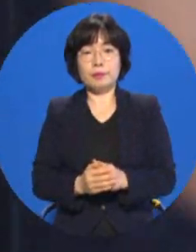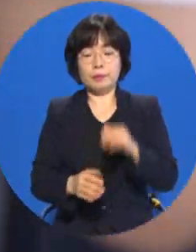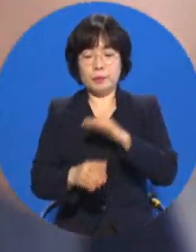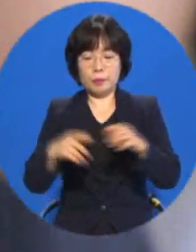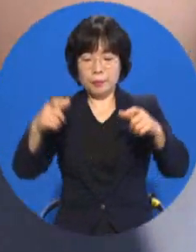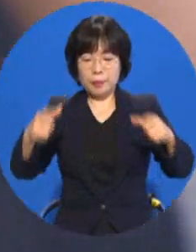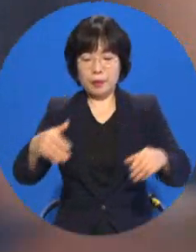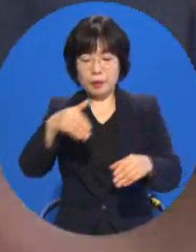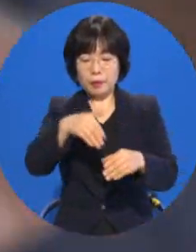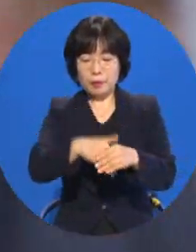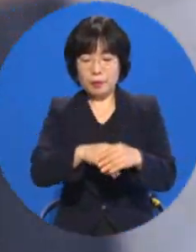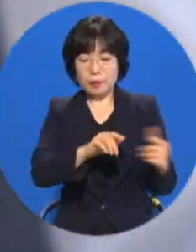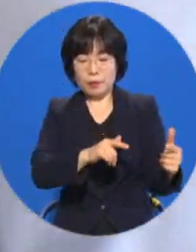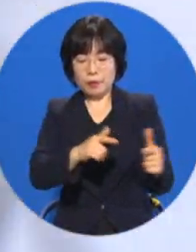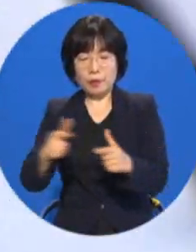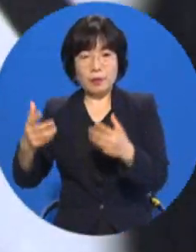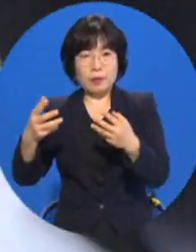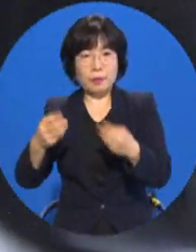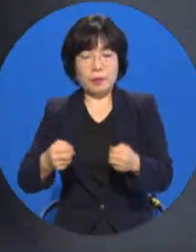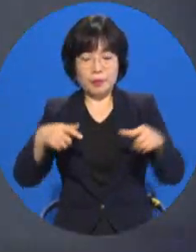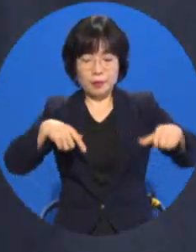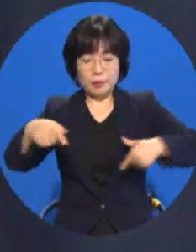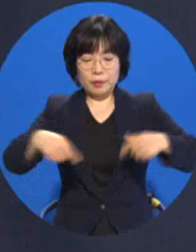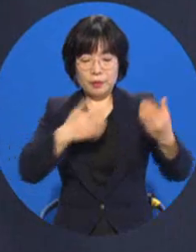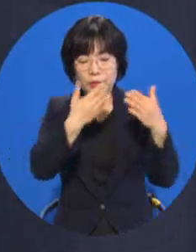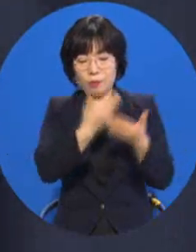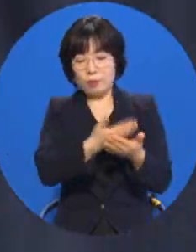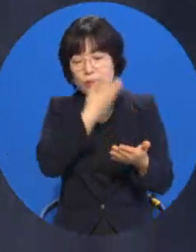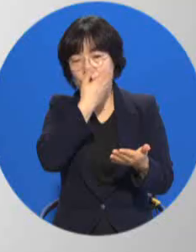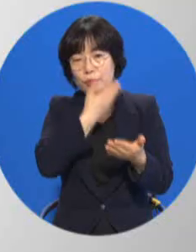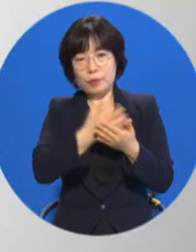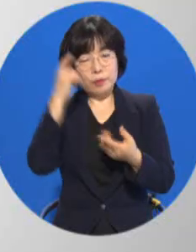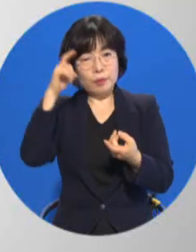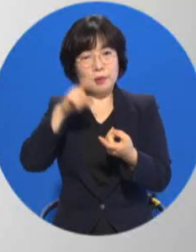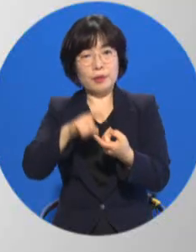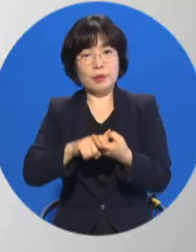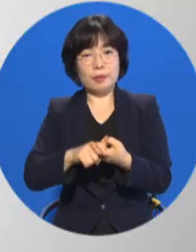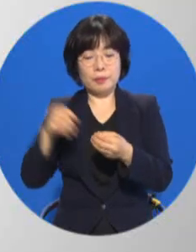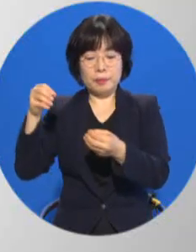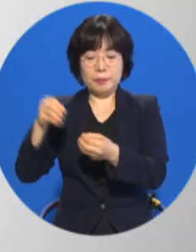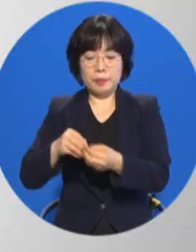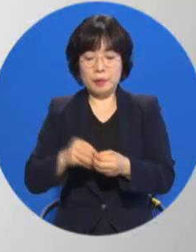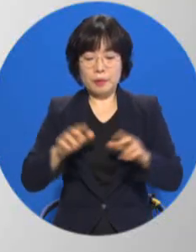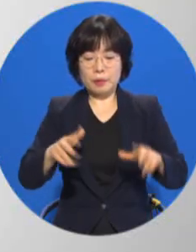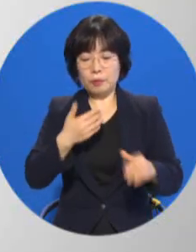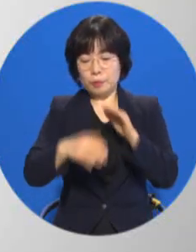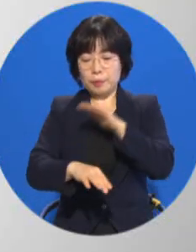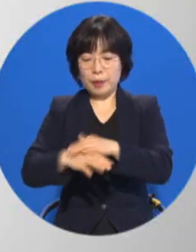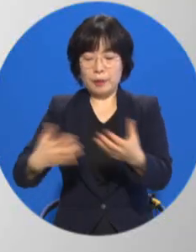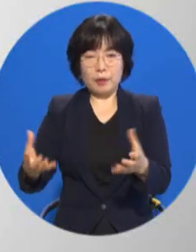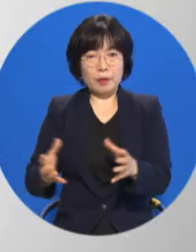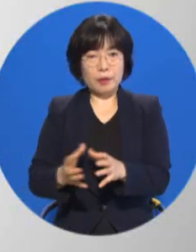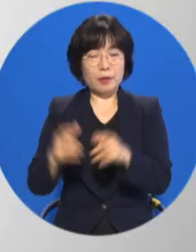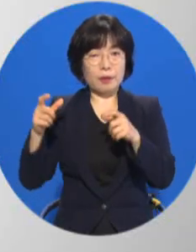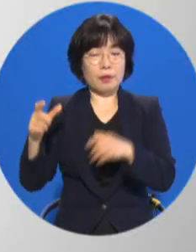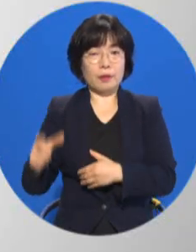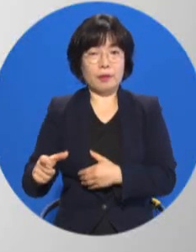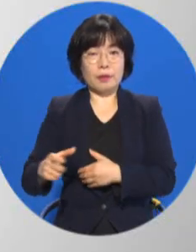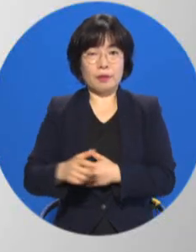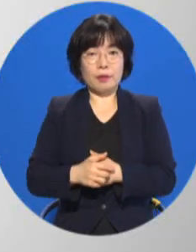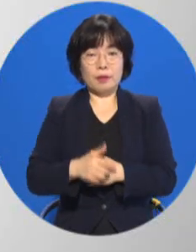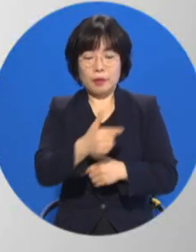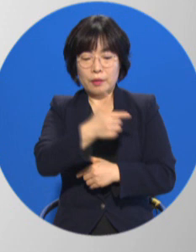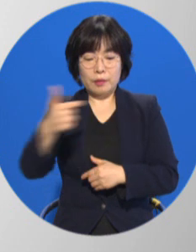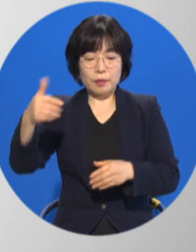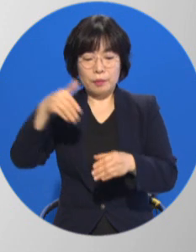확대된 선거구가 미칠 영향은 여전히 지역 정가의 관심사입니다. 전통적으로 현 여당 지지세가 강한 곳이지만 거대